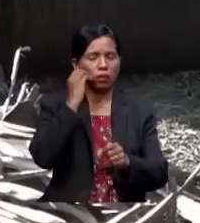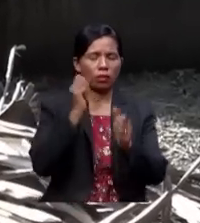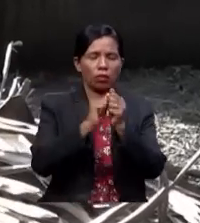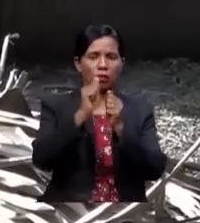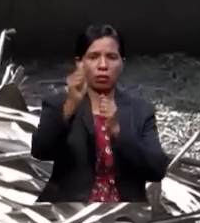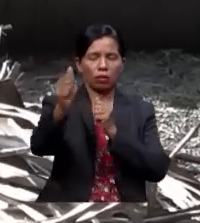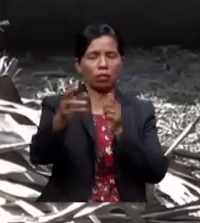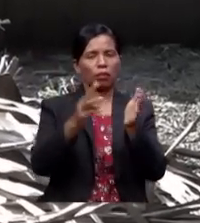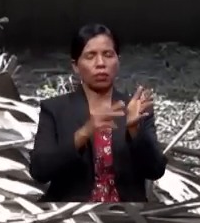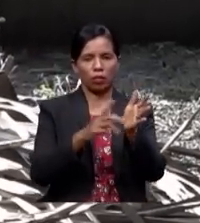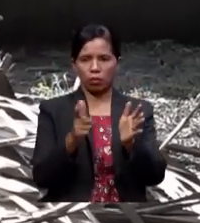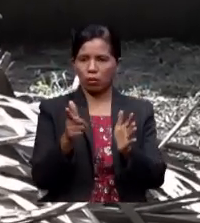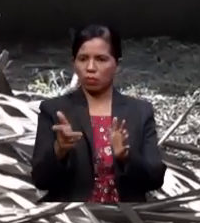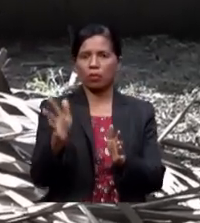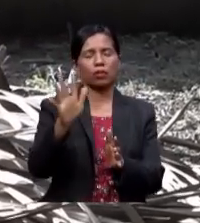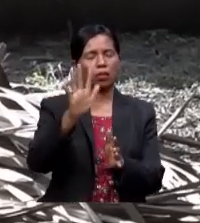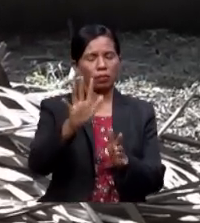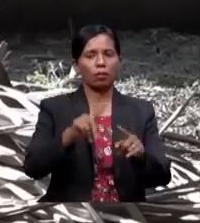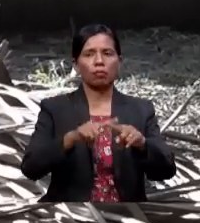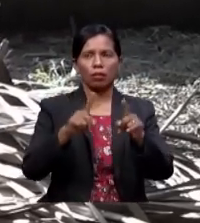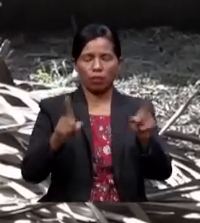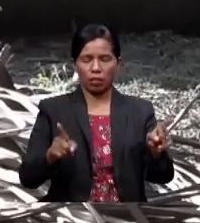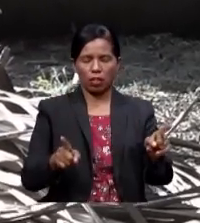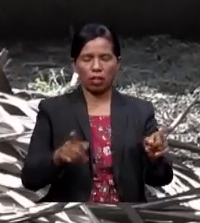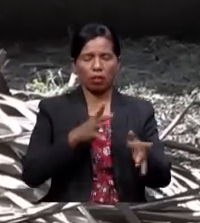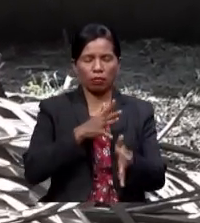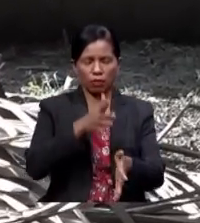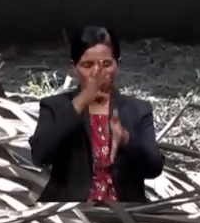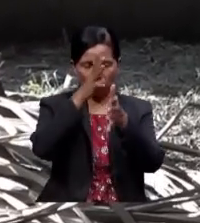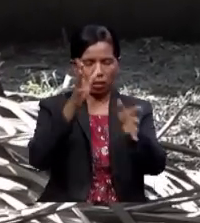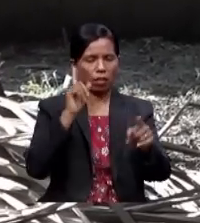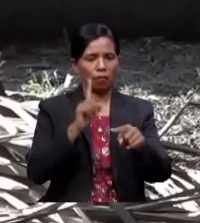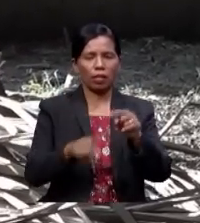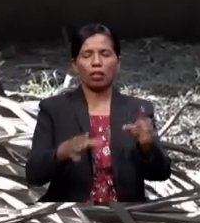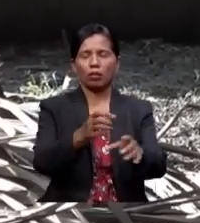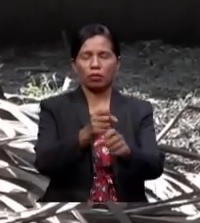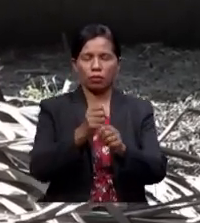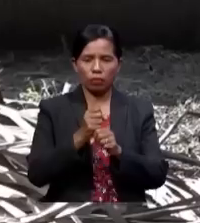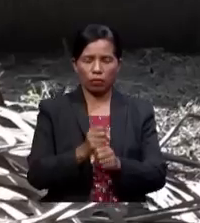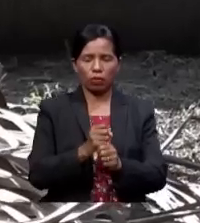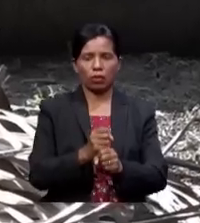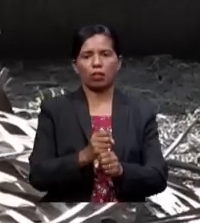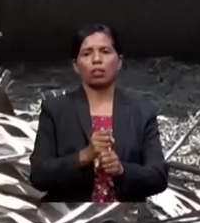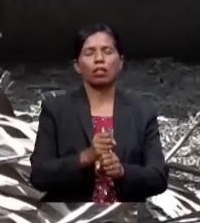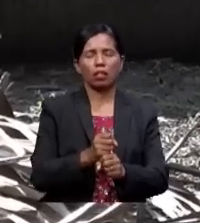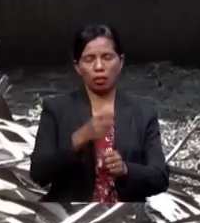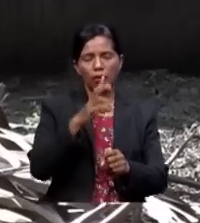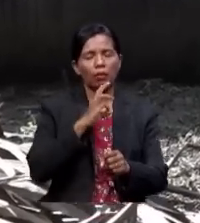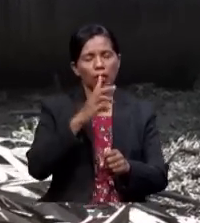metro ronolo risen lima mai be kajal ne rua ne la bele kuru tamba idade avançado